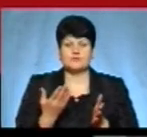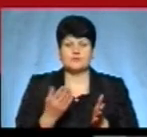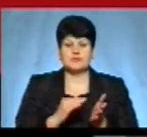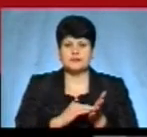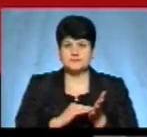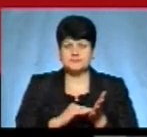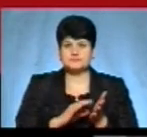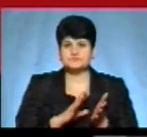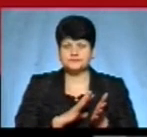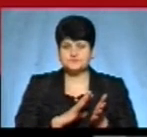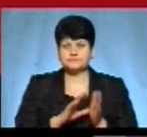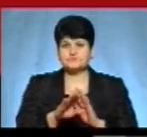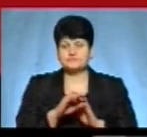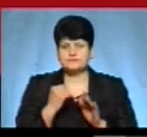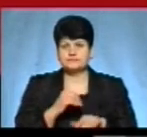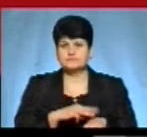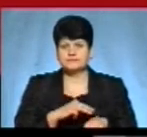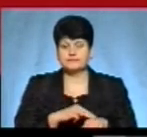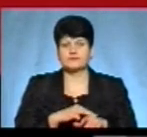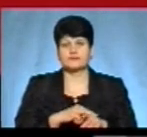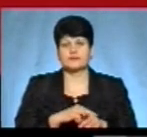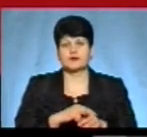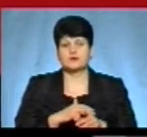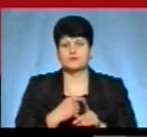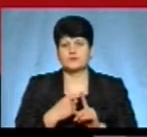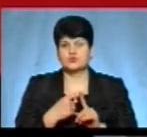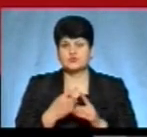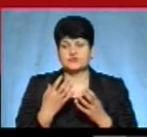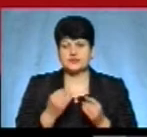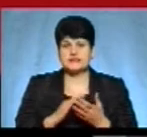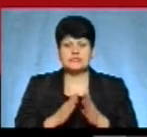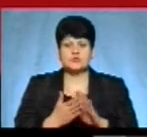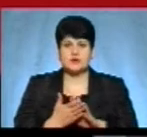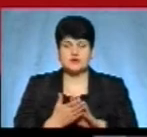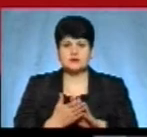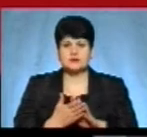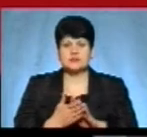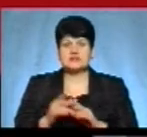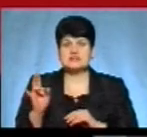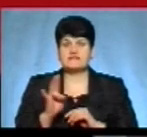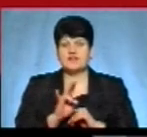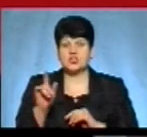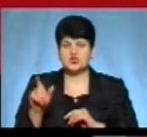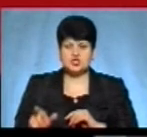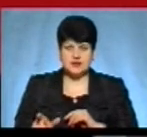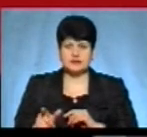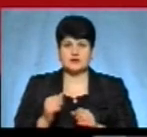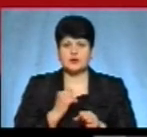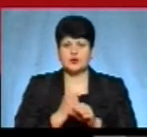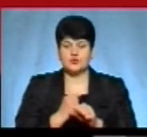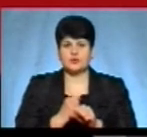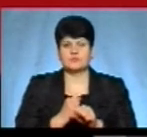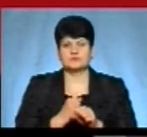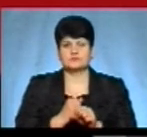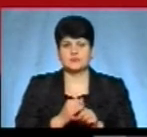встигну до більнішого, напишу заяву. Плюс ще така ситуація, що священник розпалює міжконфесійну війну, це